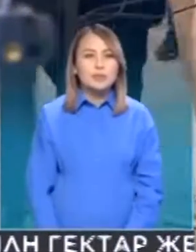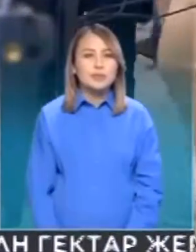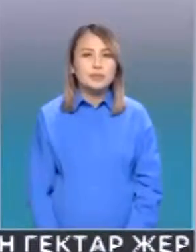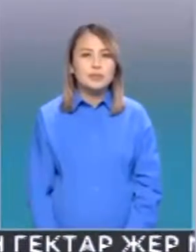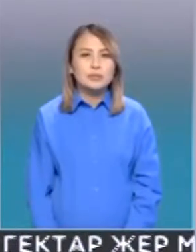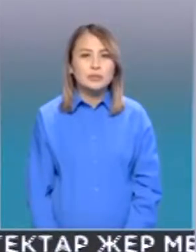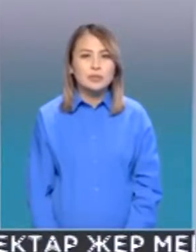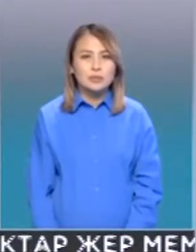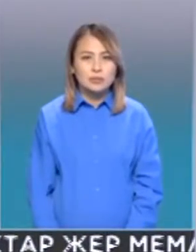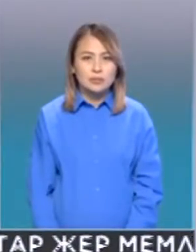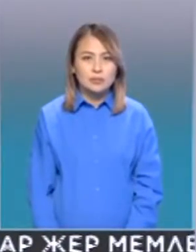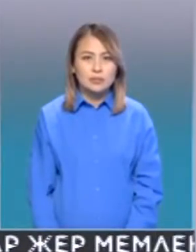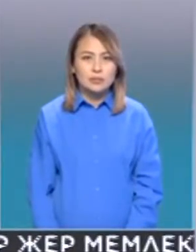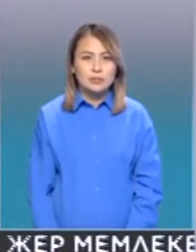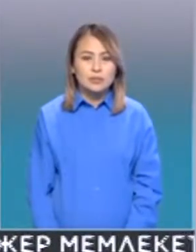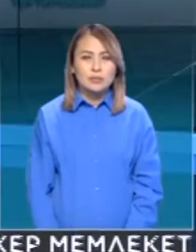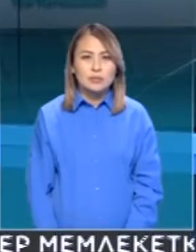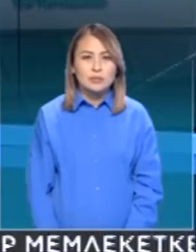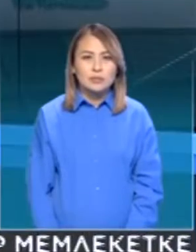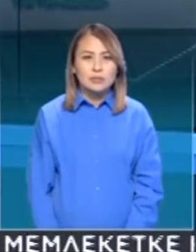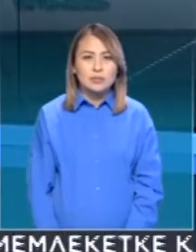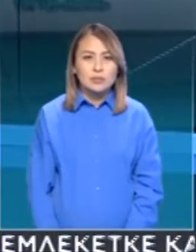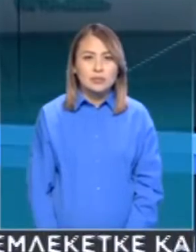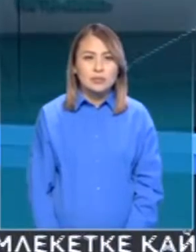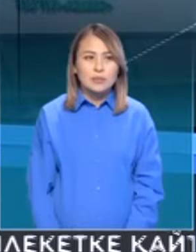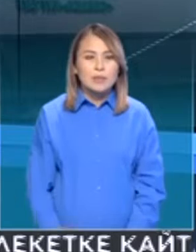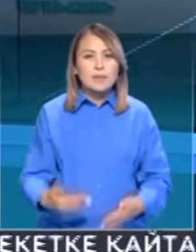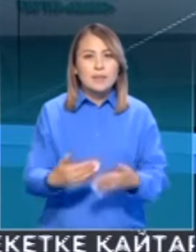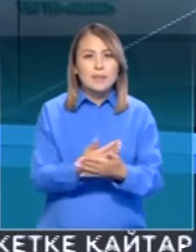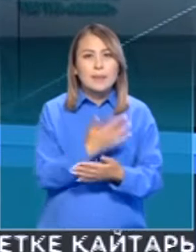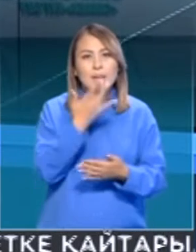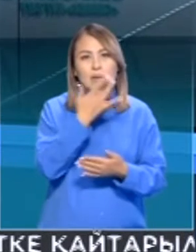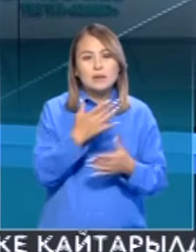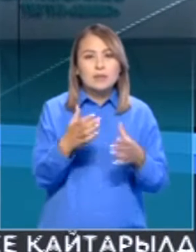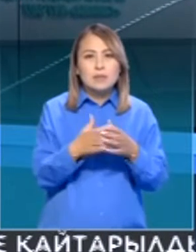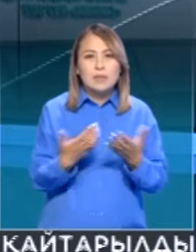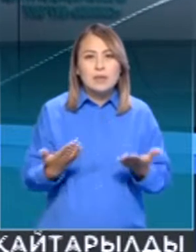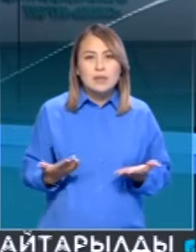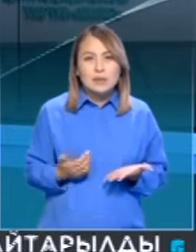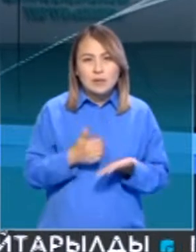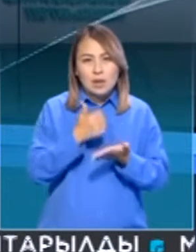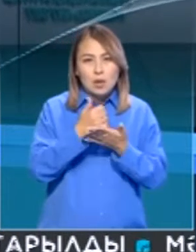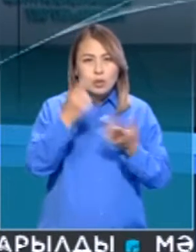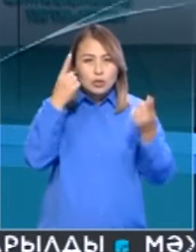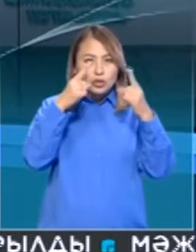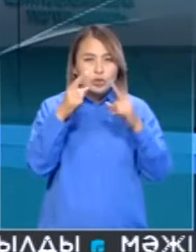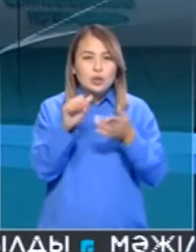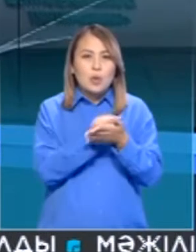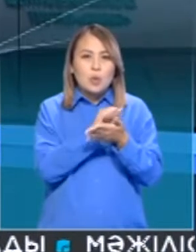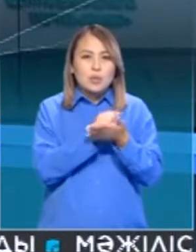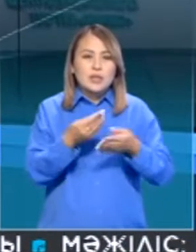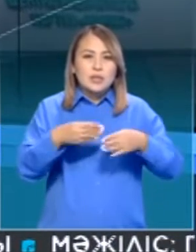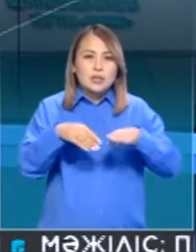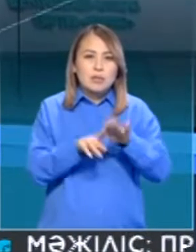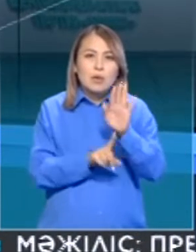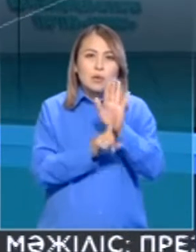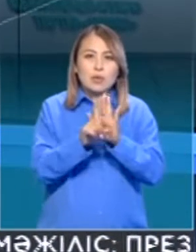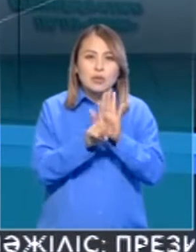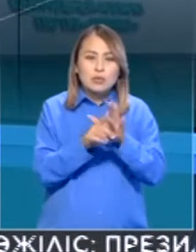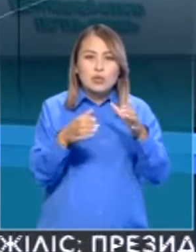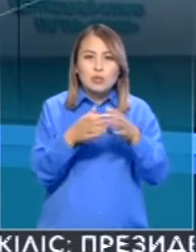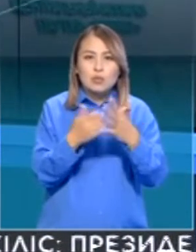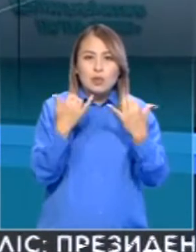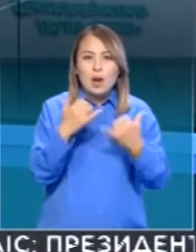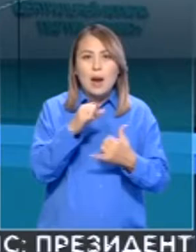Олжас Берікбай, Қазақстан ұлттық телеарнасы. Жаңа саяси тұғырнама партияның басты идеологиялық құжаты. Осылай деген бастауыш